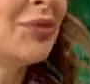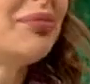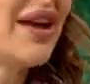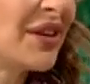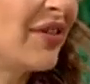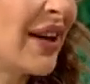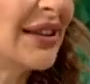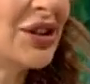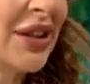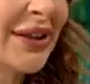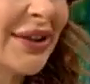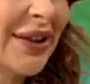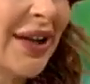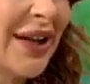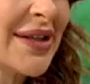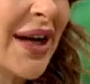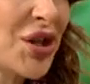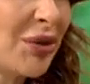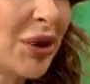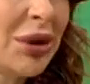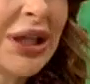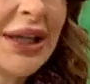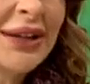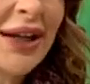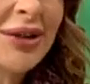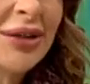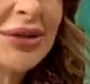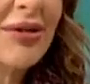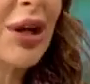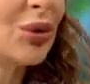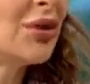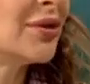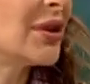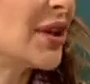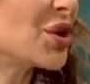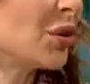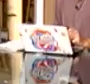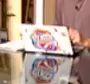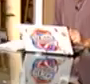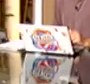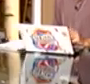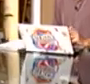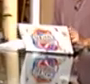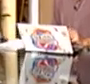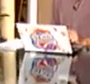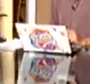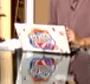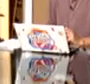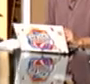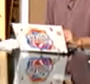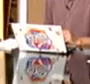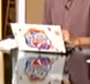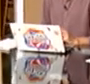და ბევრ ქვეყანაში თან არის არჩევნები და სავარაუდოდ ეს არჩევნები გარკვეულ ცვლილებებს მოიტანს,